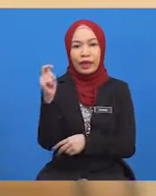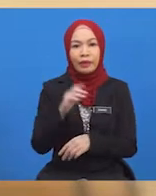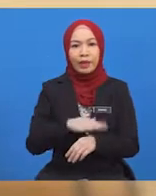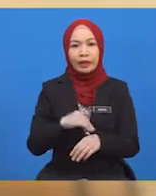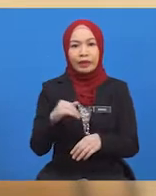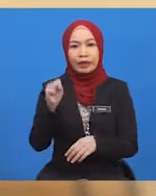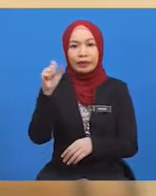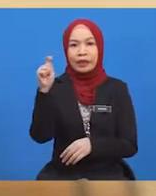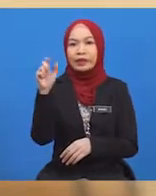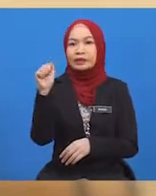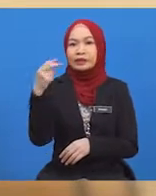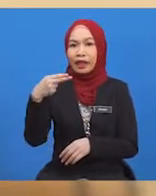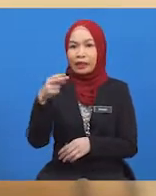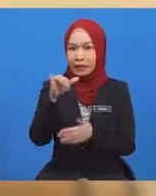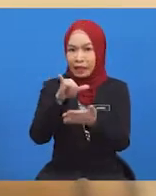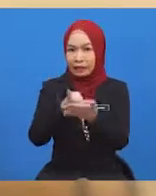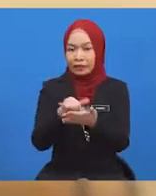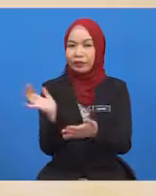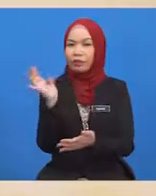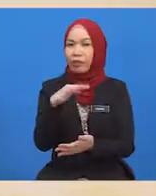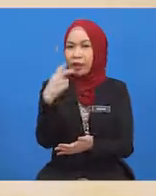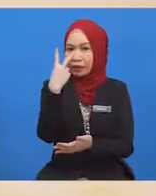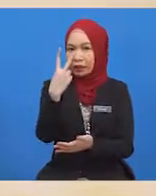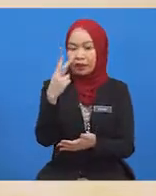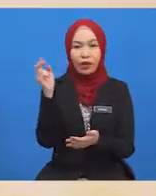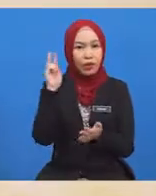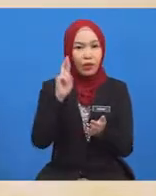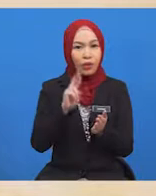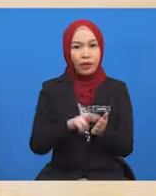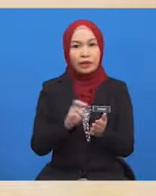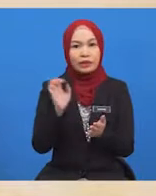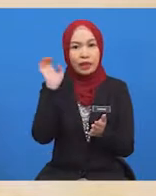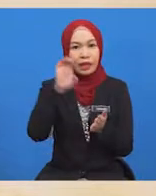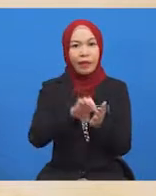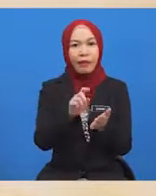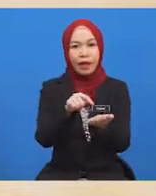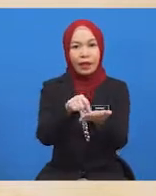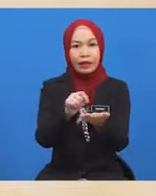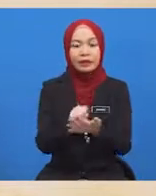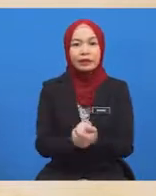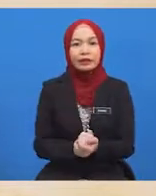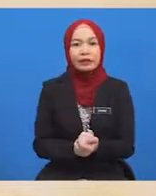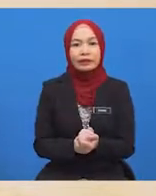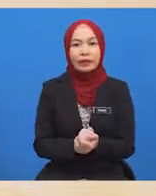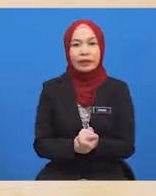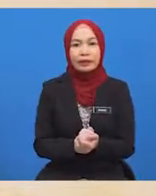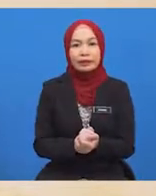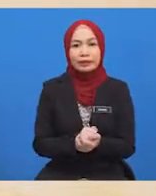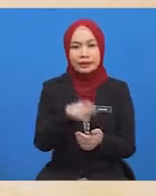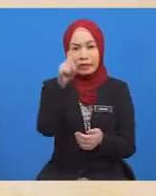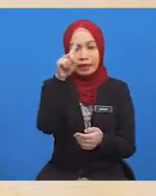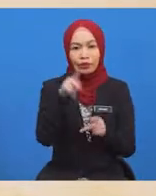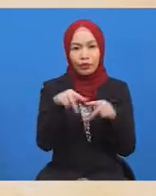Mari kita lihat rajah yang dipaparkan ini. Rajah menunjukkan suatu prisma tegak A,